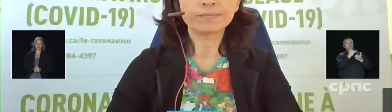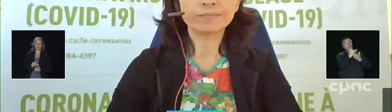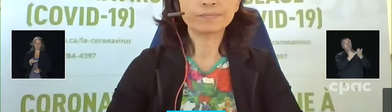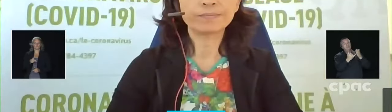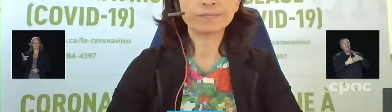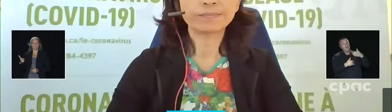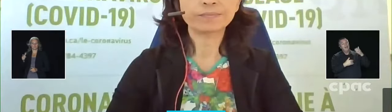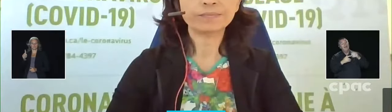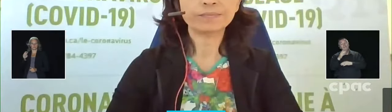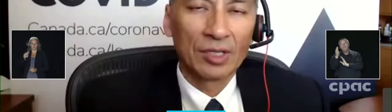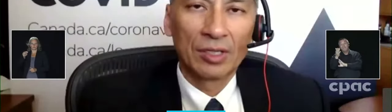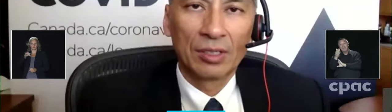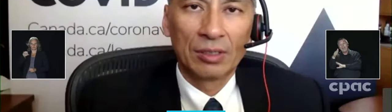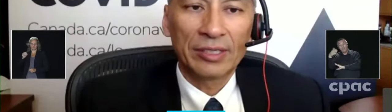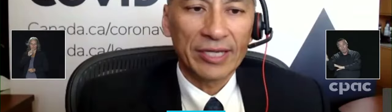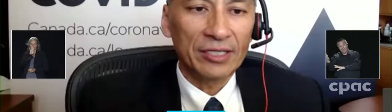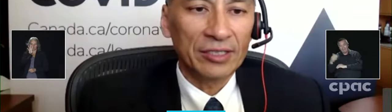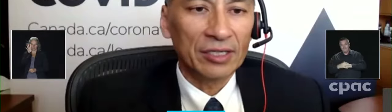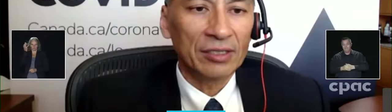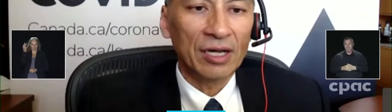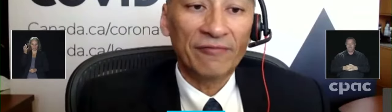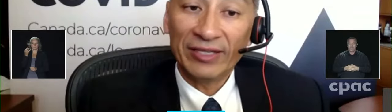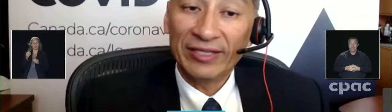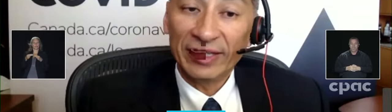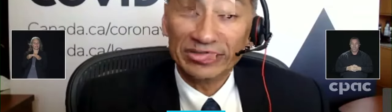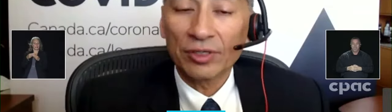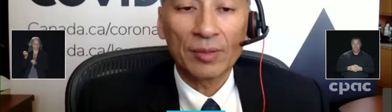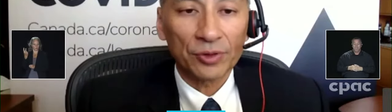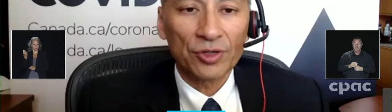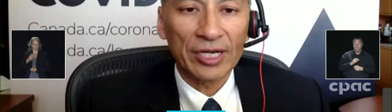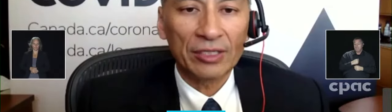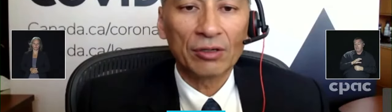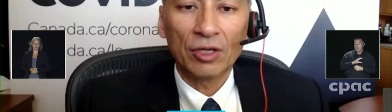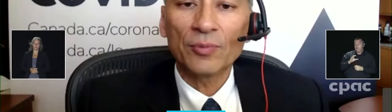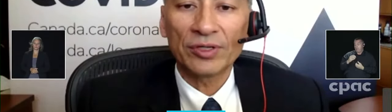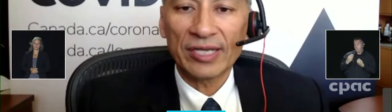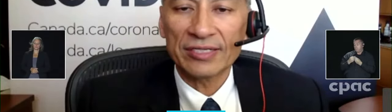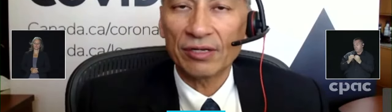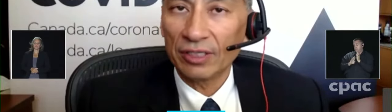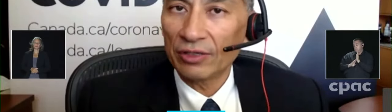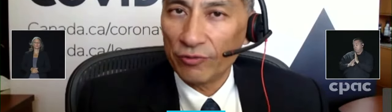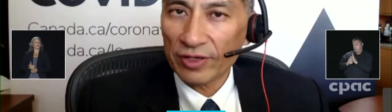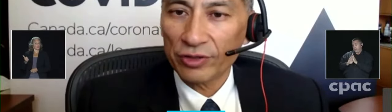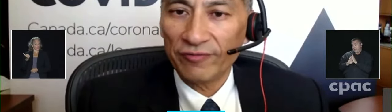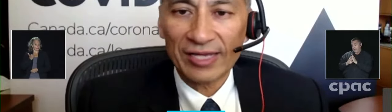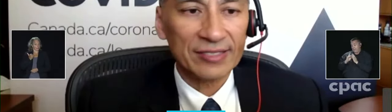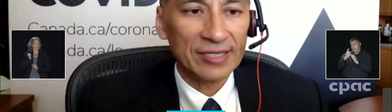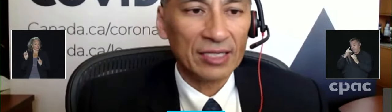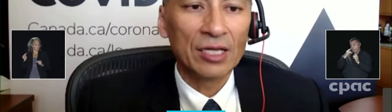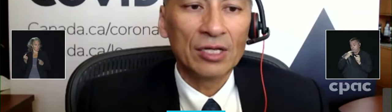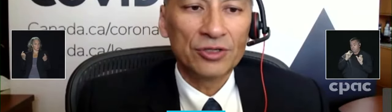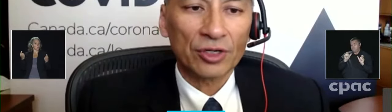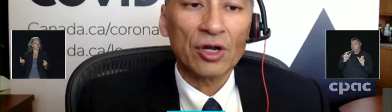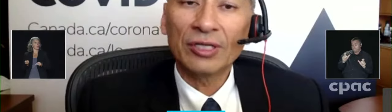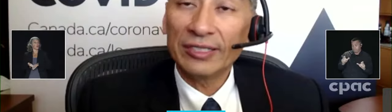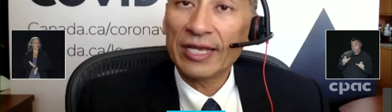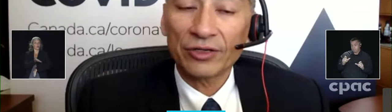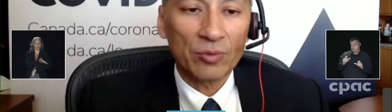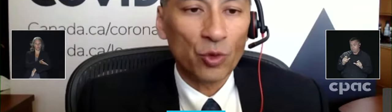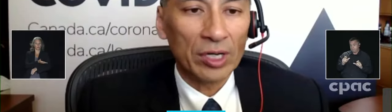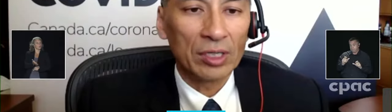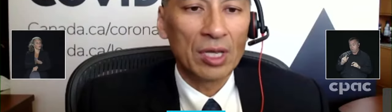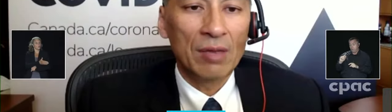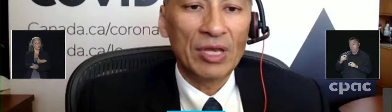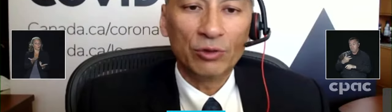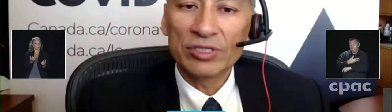Diapositive 12. Le Canada a fait d'importants progrès dans l'augmentation de la couverture vaccinale durant les